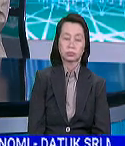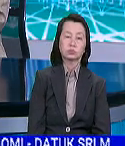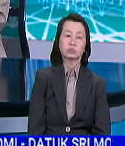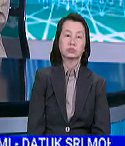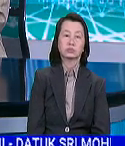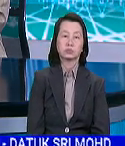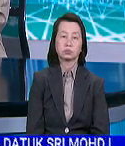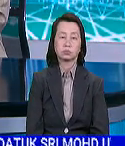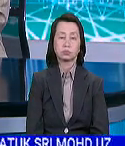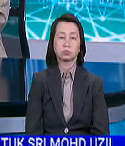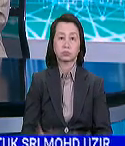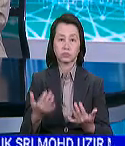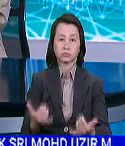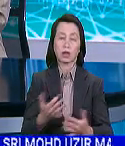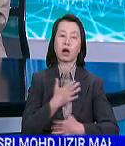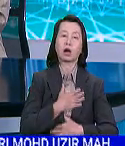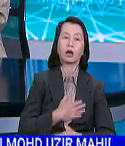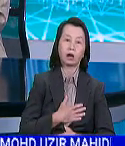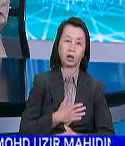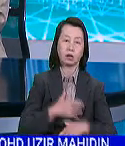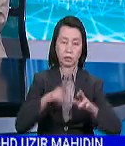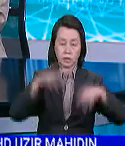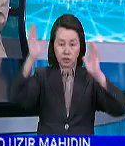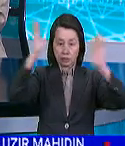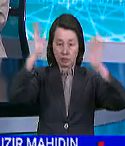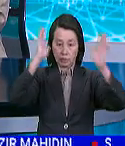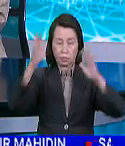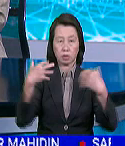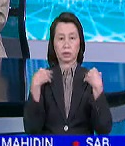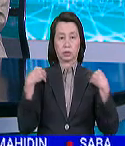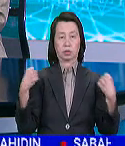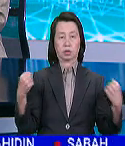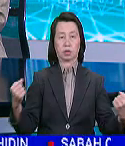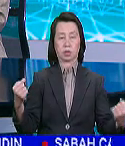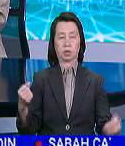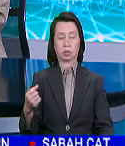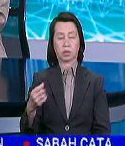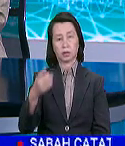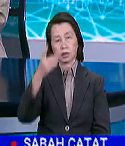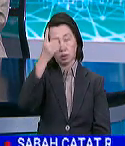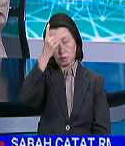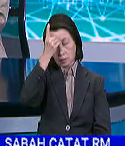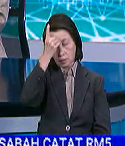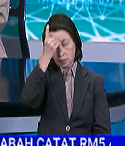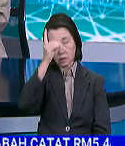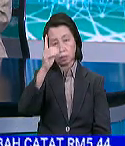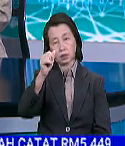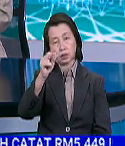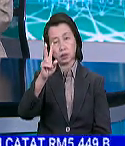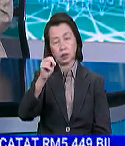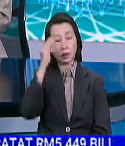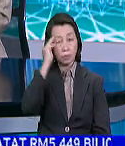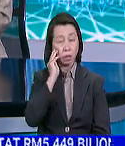saat ini Perkembangan yang melegakan rakyat Malaysia kesehatan bekas sederhana menteri download The mahathir Muhammad menunjukkan peningkatan